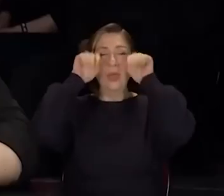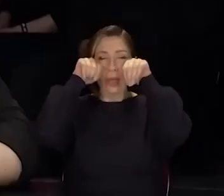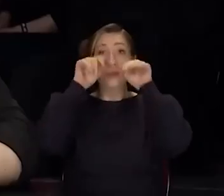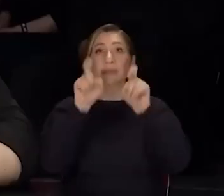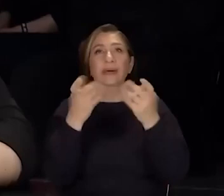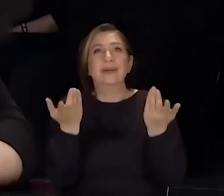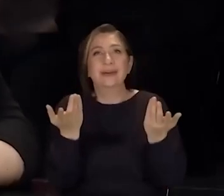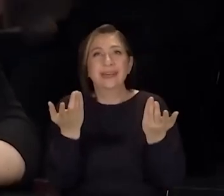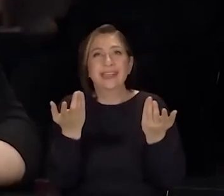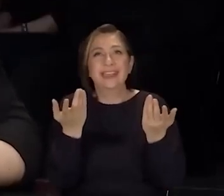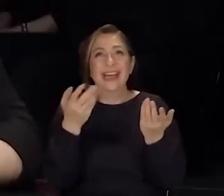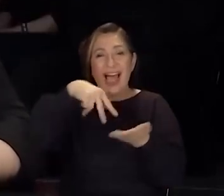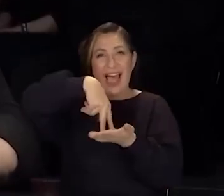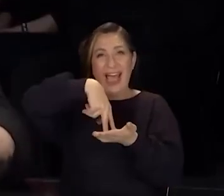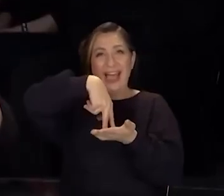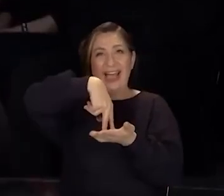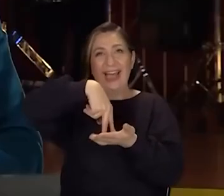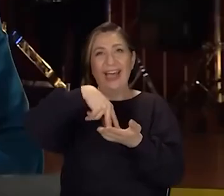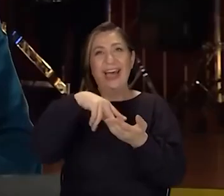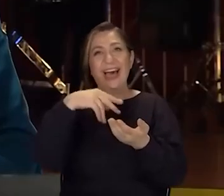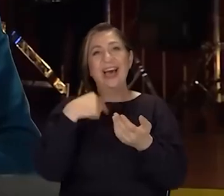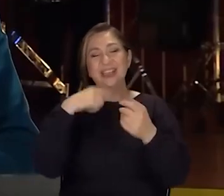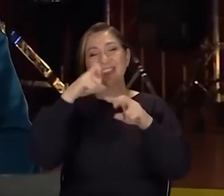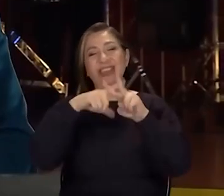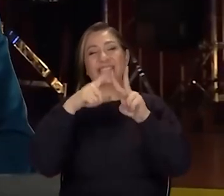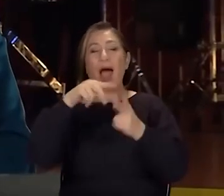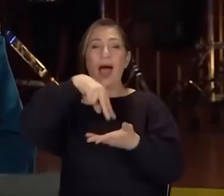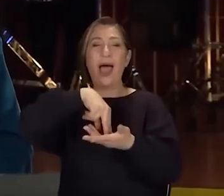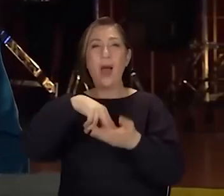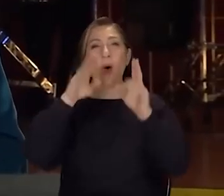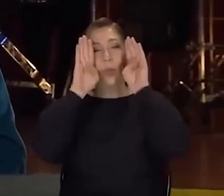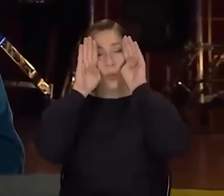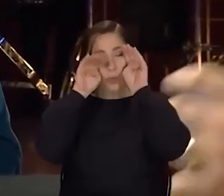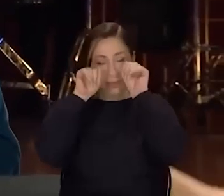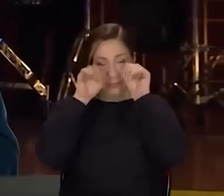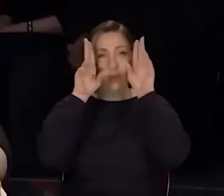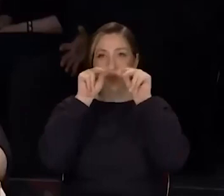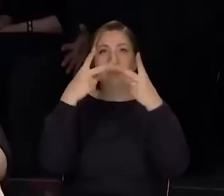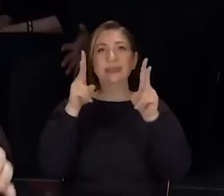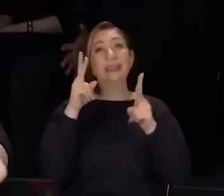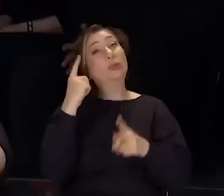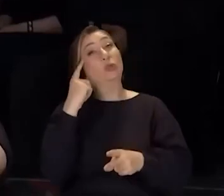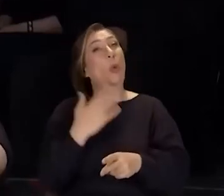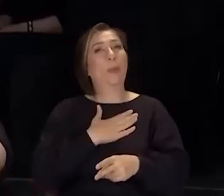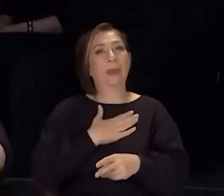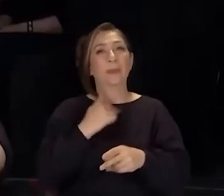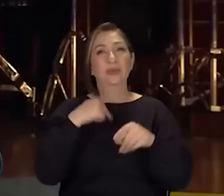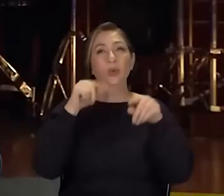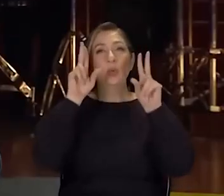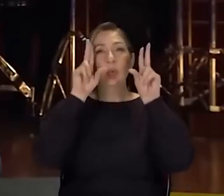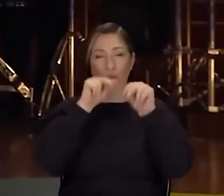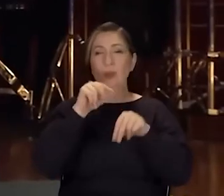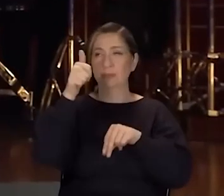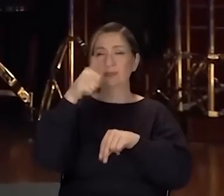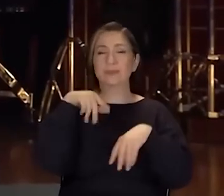uyuyorsun? Ayakta da bir... Bana Can Gox ayakta da uyuyabilir gibi geliyor yani. Ben şimdi uykuya